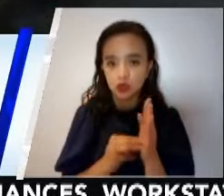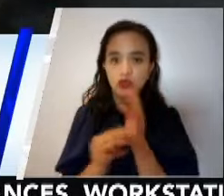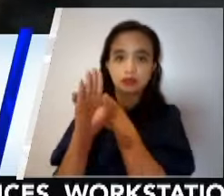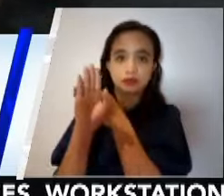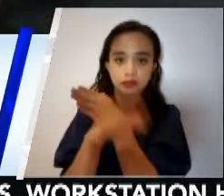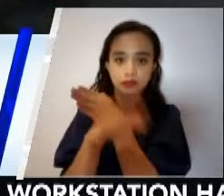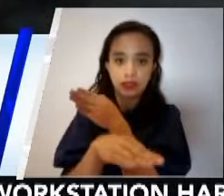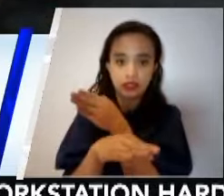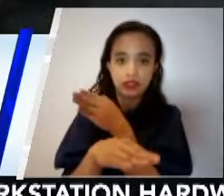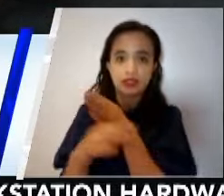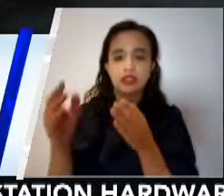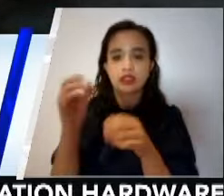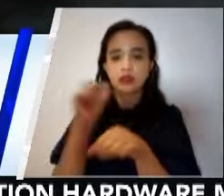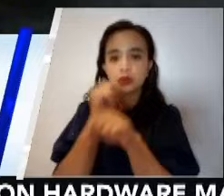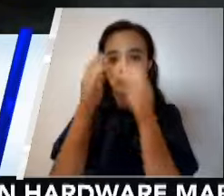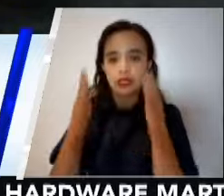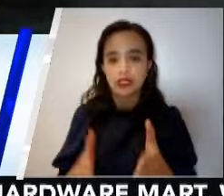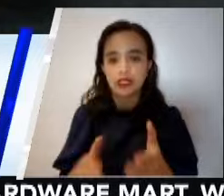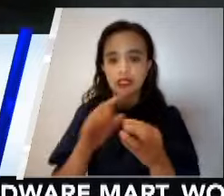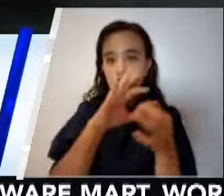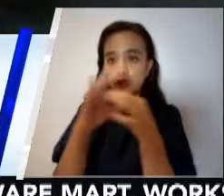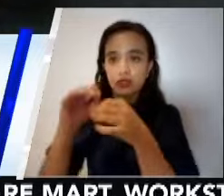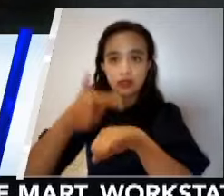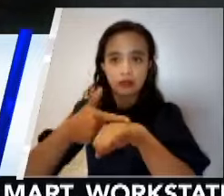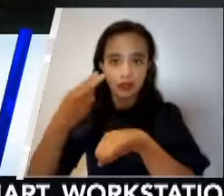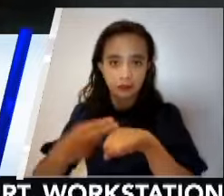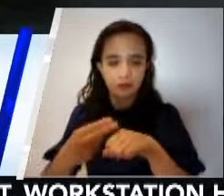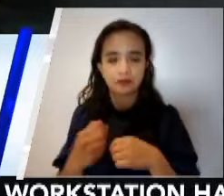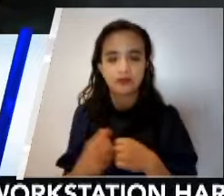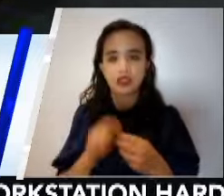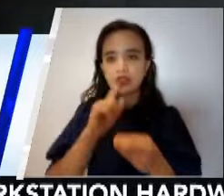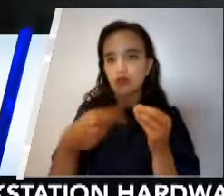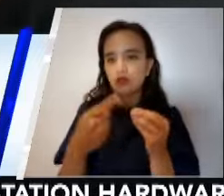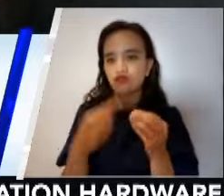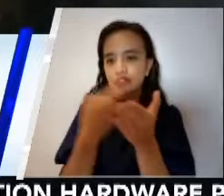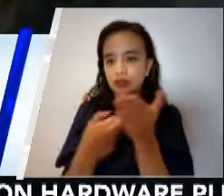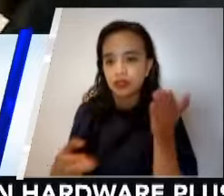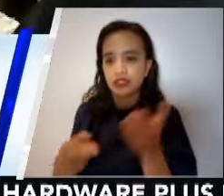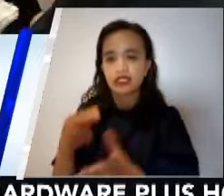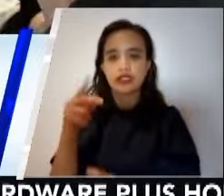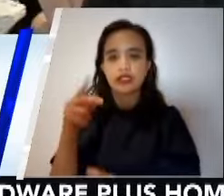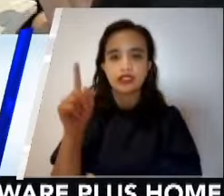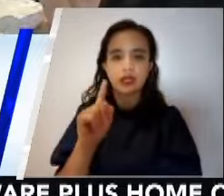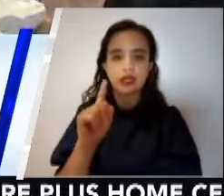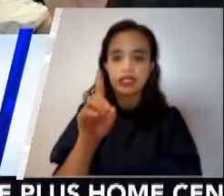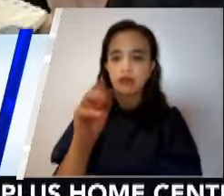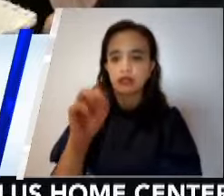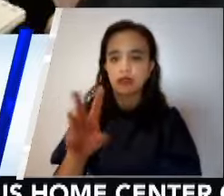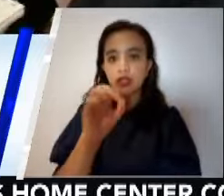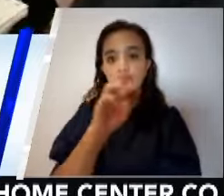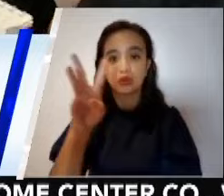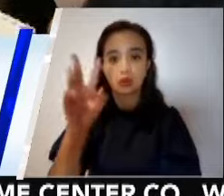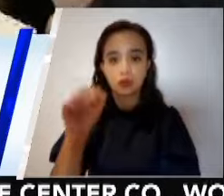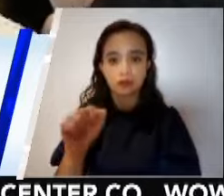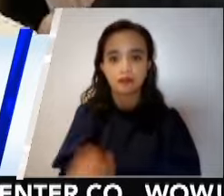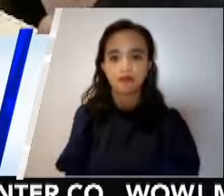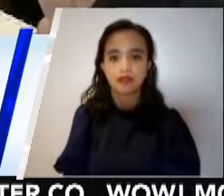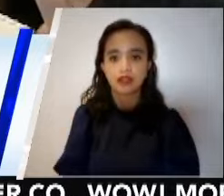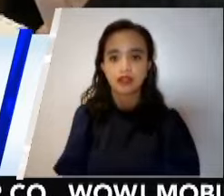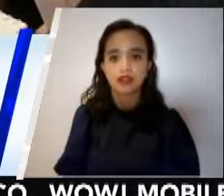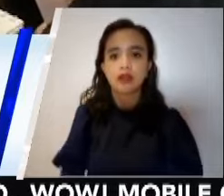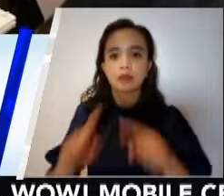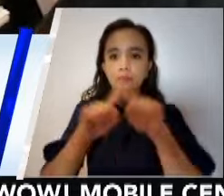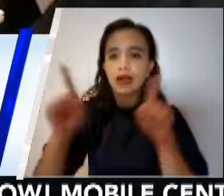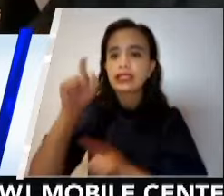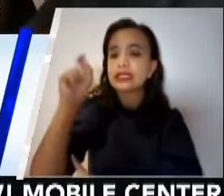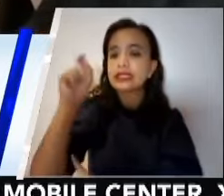of livelihood. No? I'm talking about resources ng DMW and OWA. But we need to harness